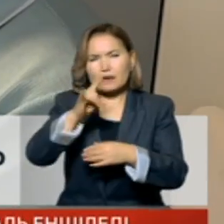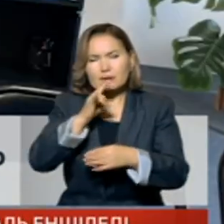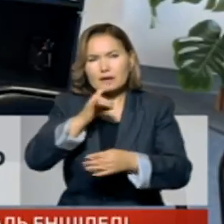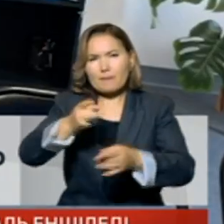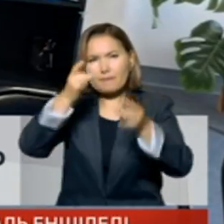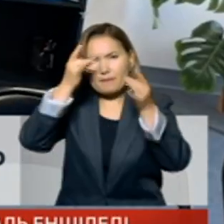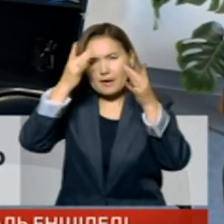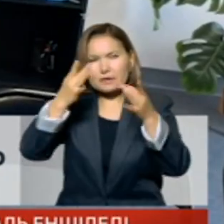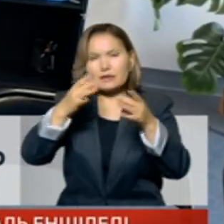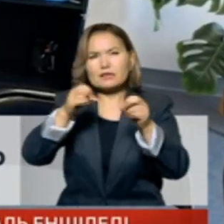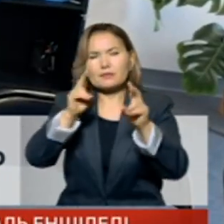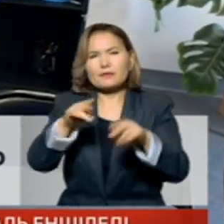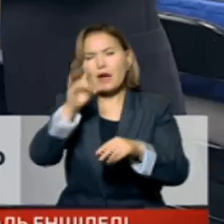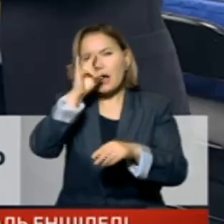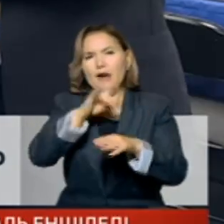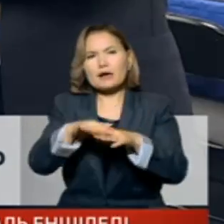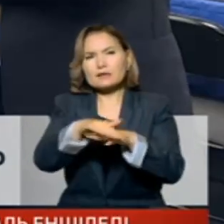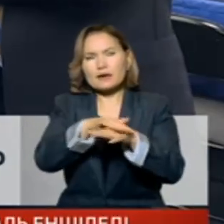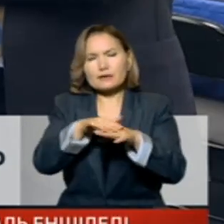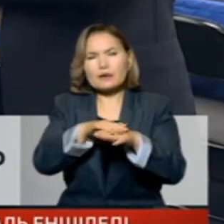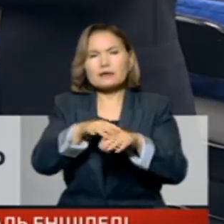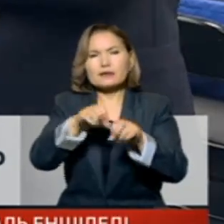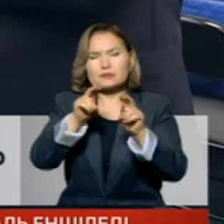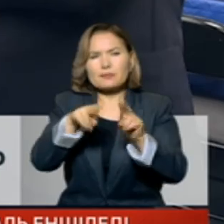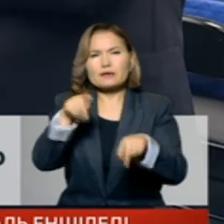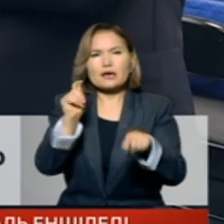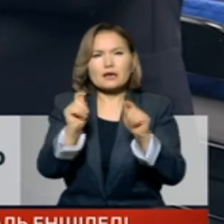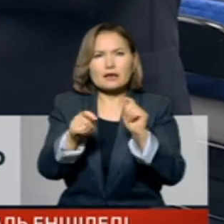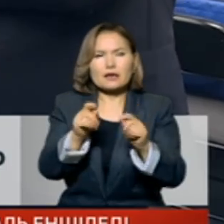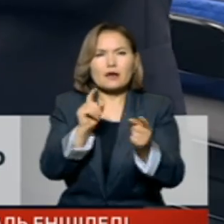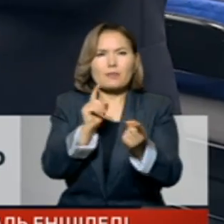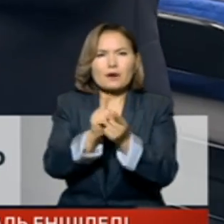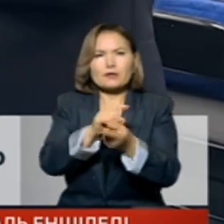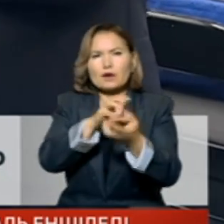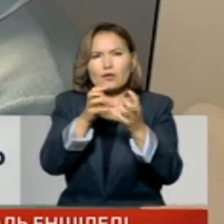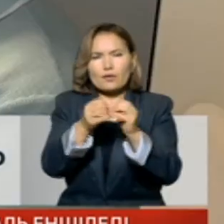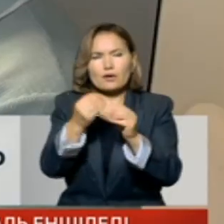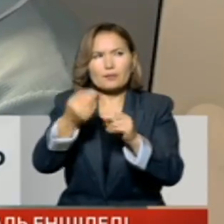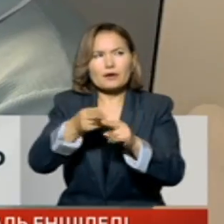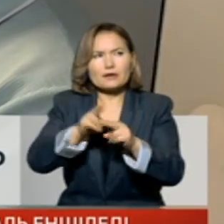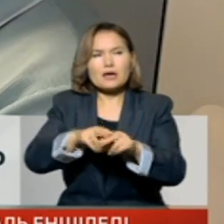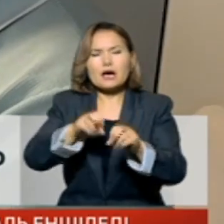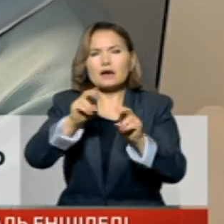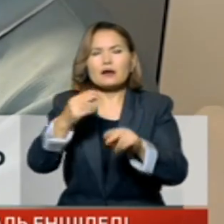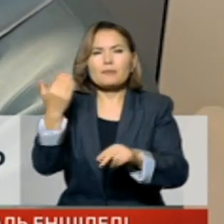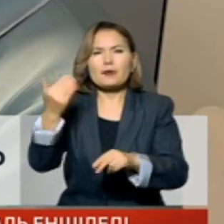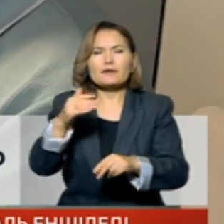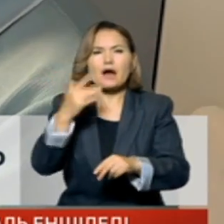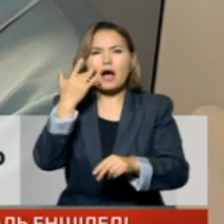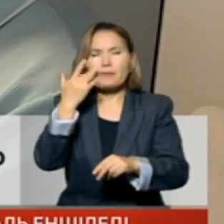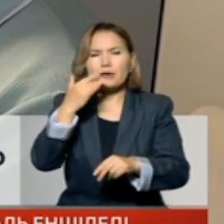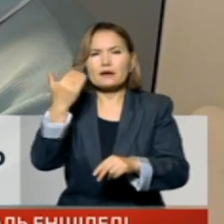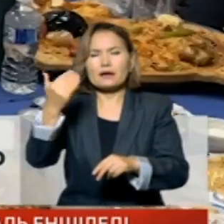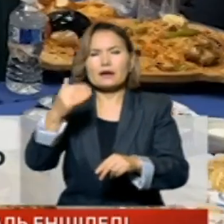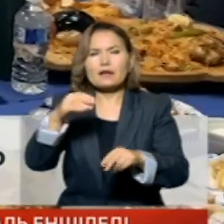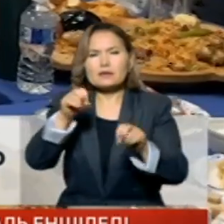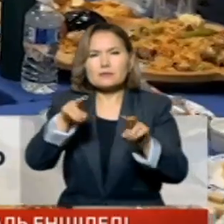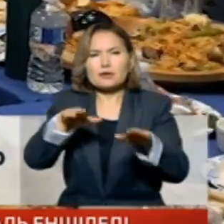қосу. Ақшта Қазақстан елшісі осында қандастардың тұрмыс тіршілігімен танысу үшін Вашингтоннан арнайы